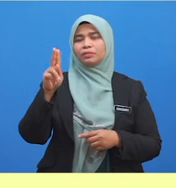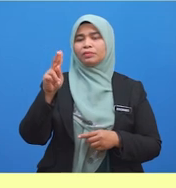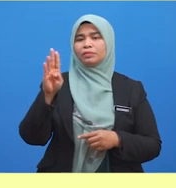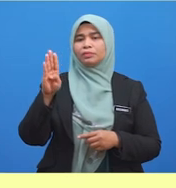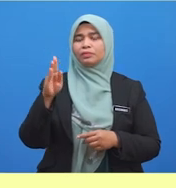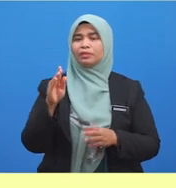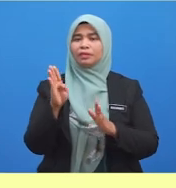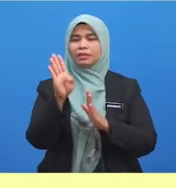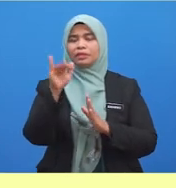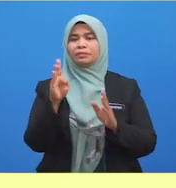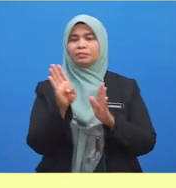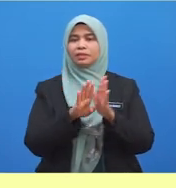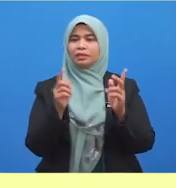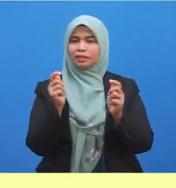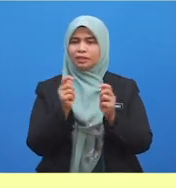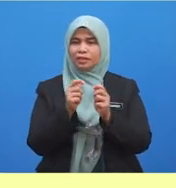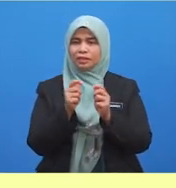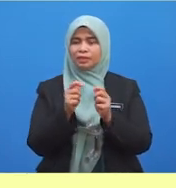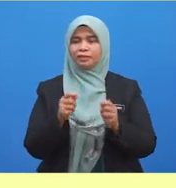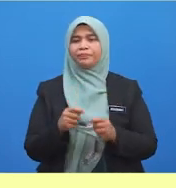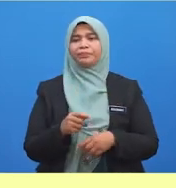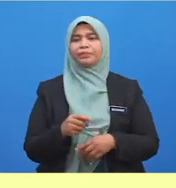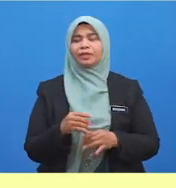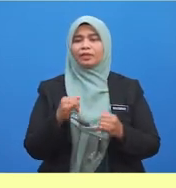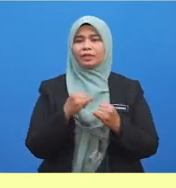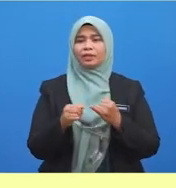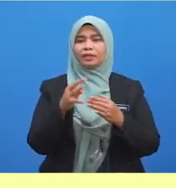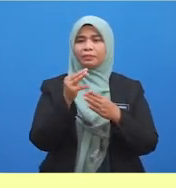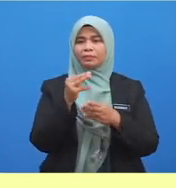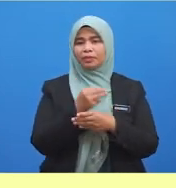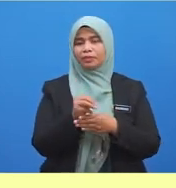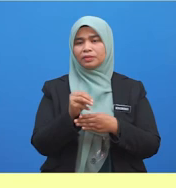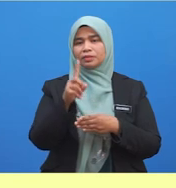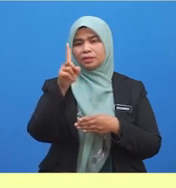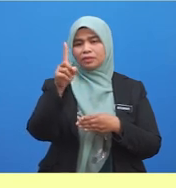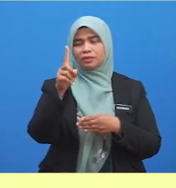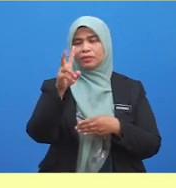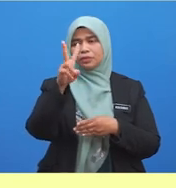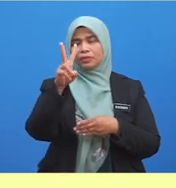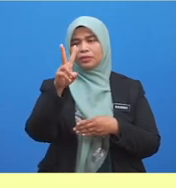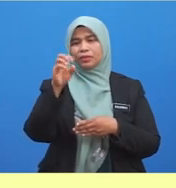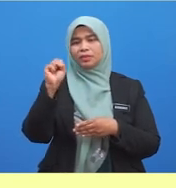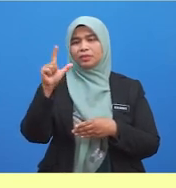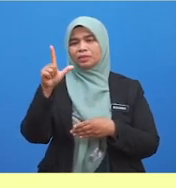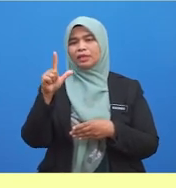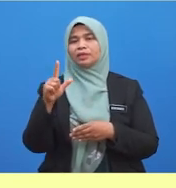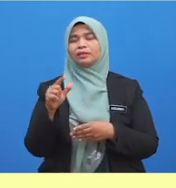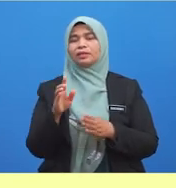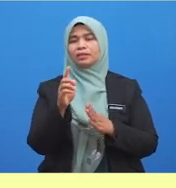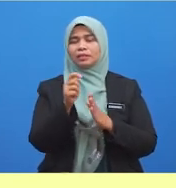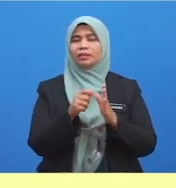bertentangan. Dan yang keempat, di akhir meiosis 1, dua sel haploid